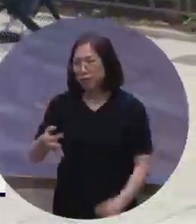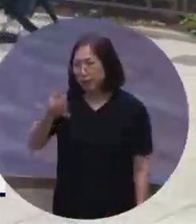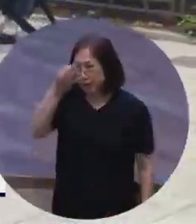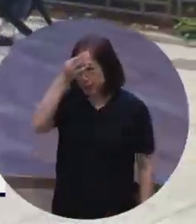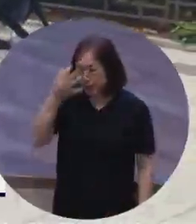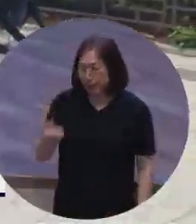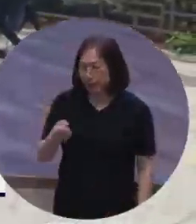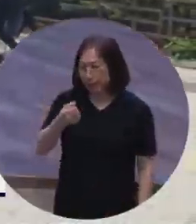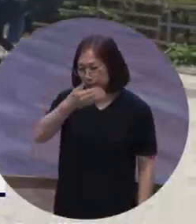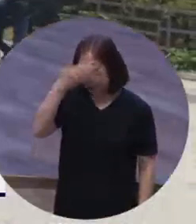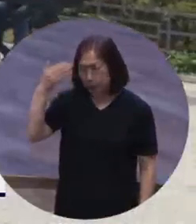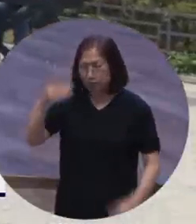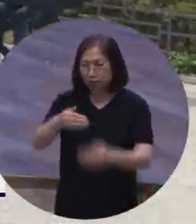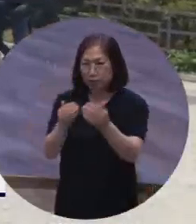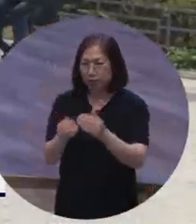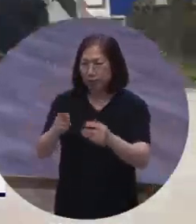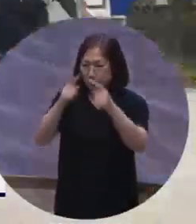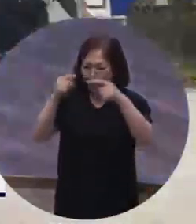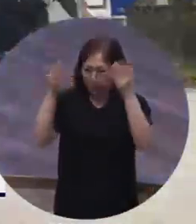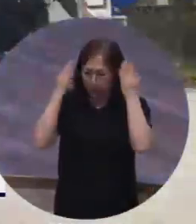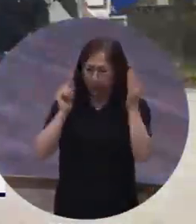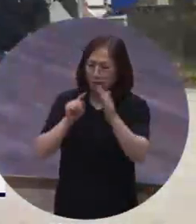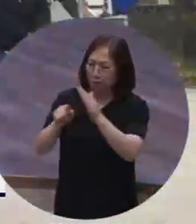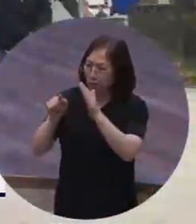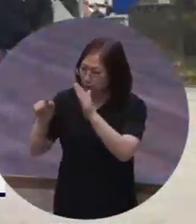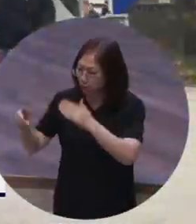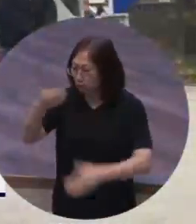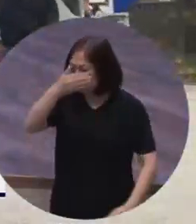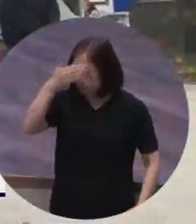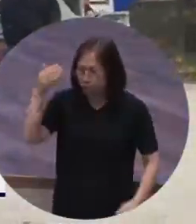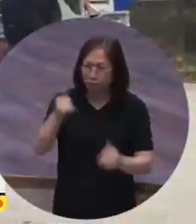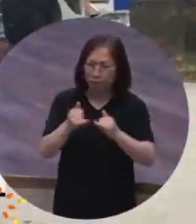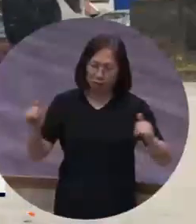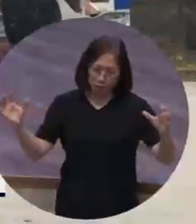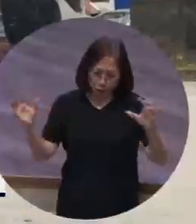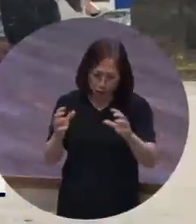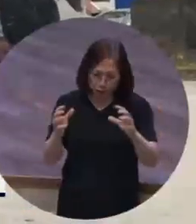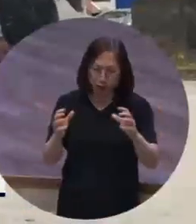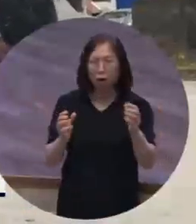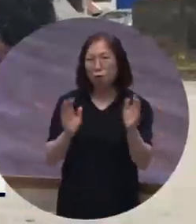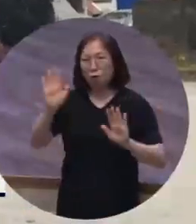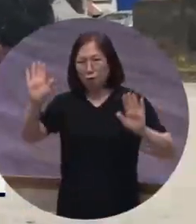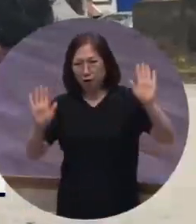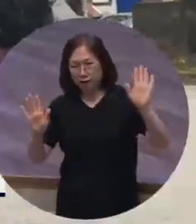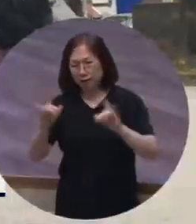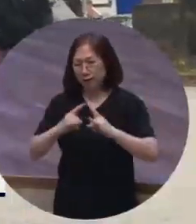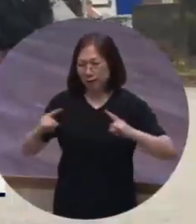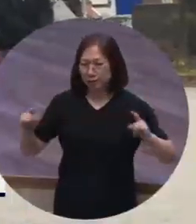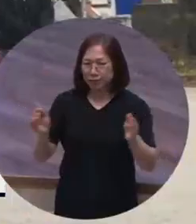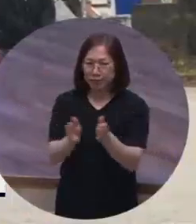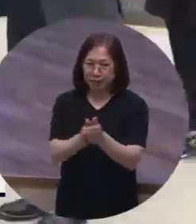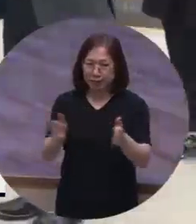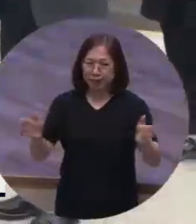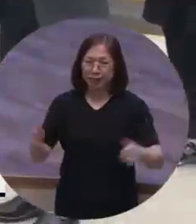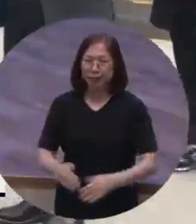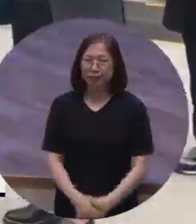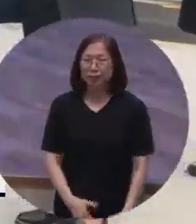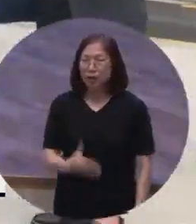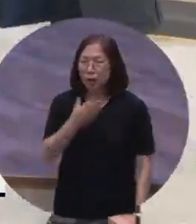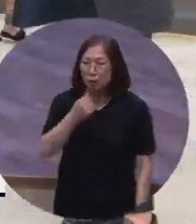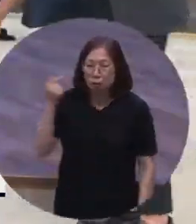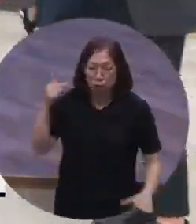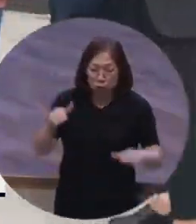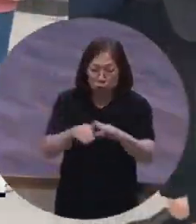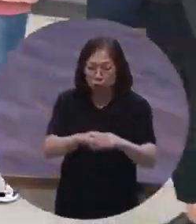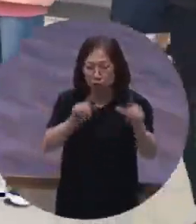청년들이 홍대, 연남동 등 젊은이들의 핫플레이스에서 버스킹 캠프를 시작했습니다. 복음 문화로